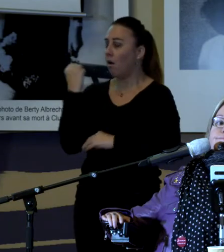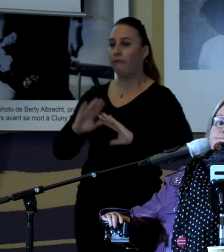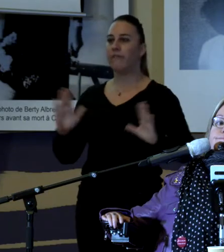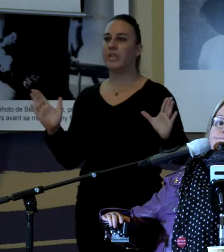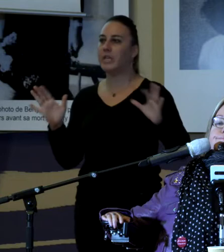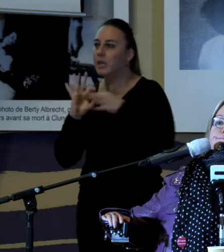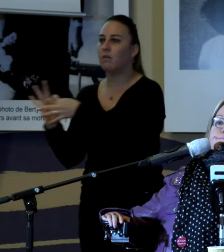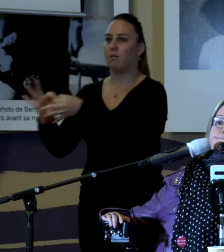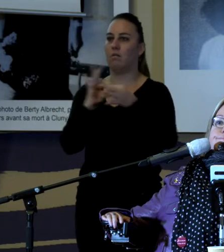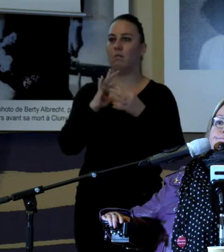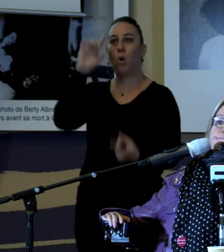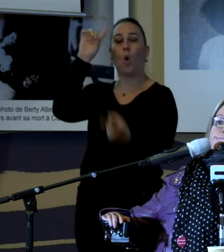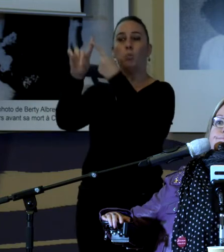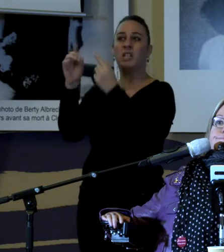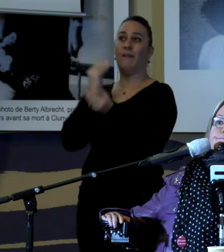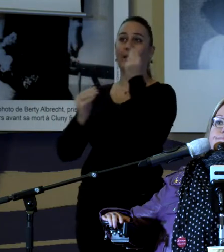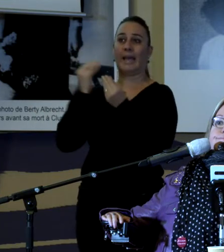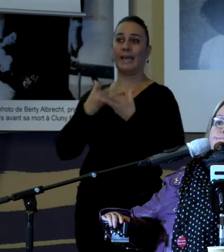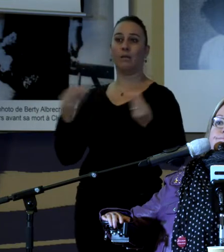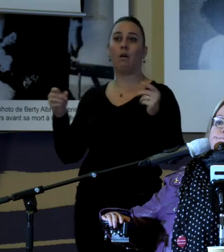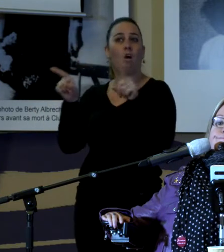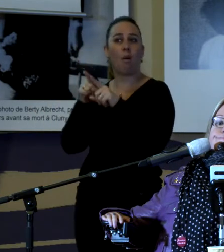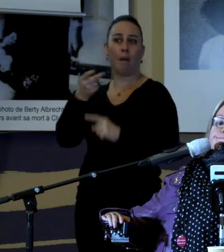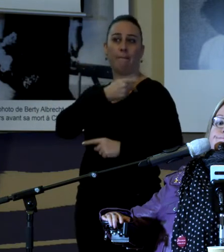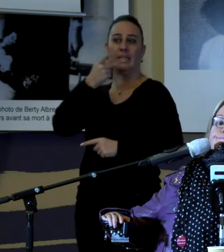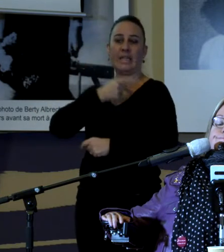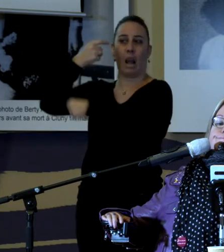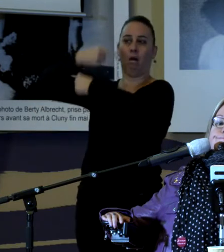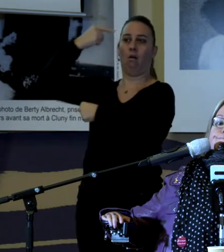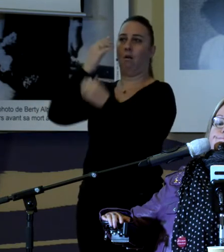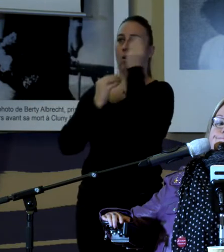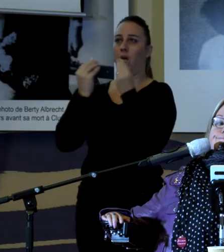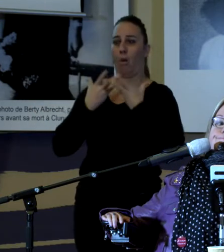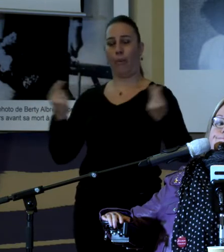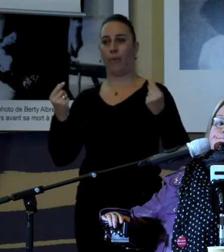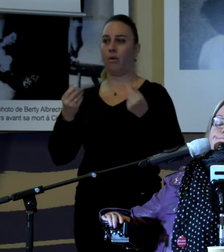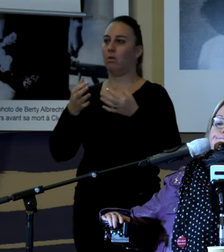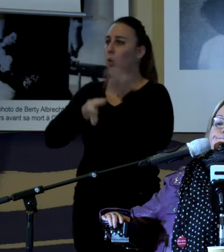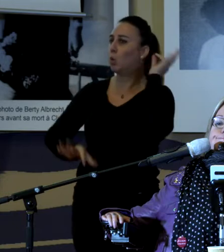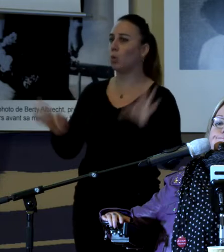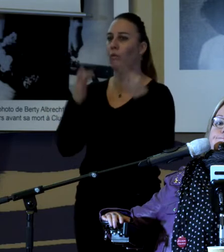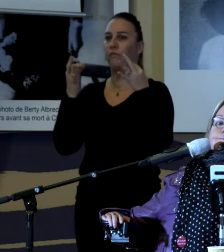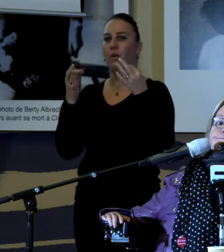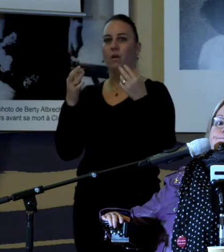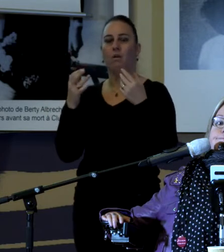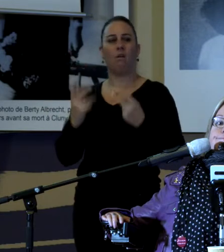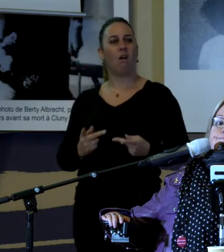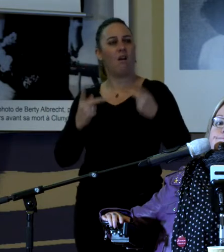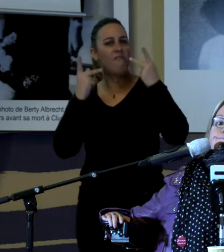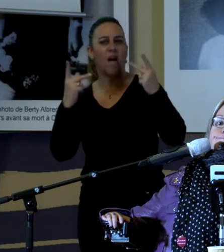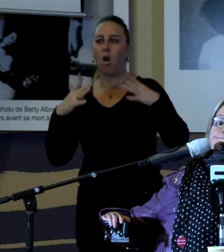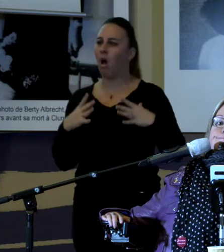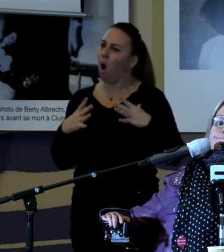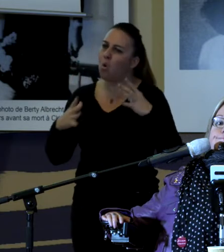n'est plus de guérir. Vous voyez, comme dans le modèle médical, ça n'est plus d'être valorisé pour ses qualités de